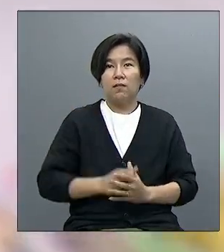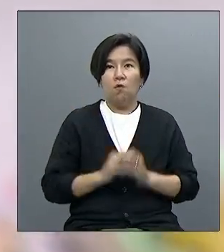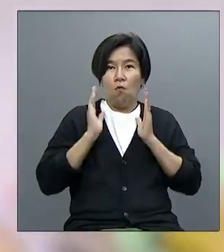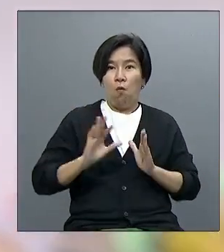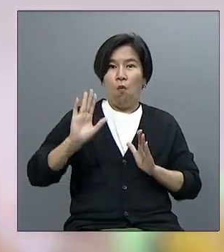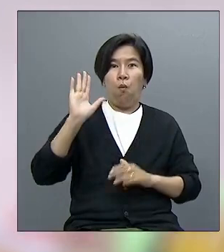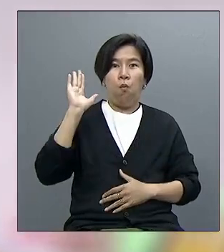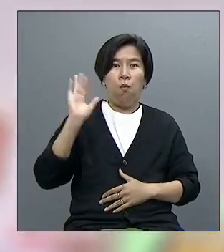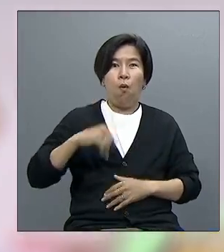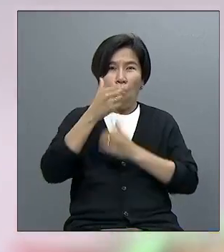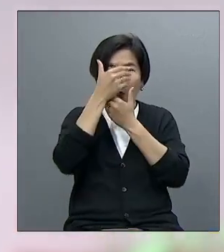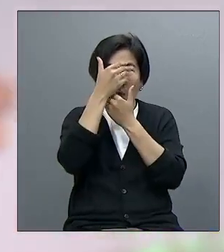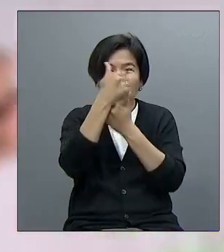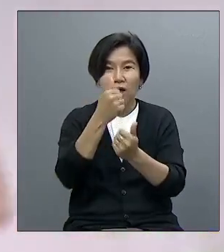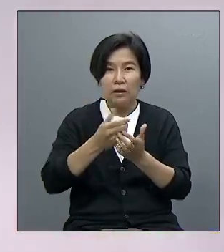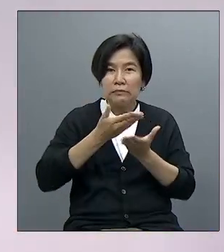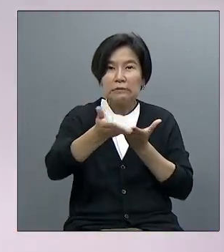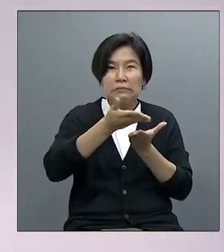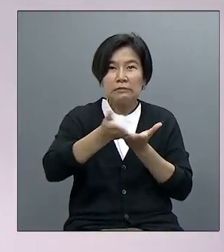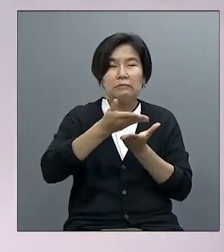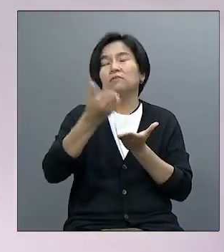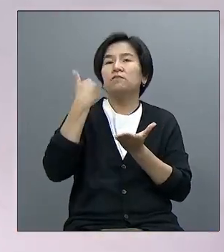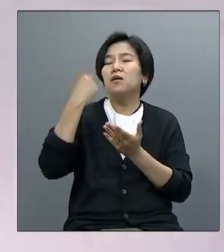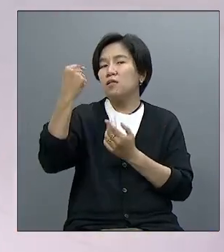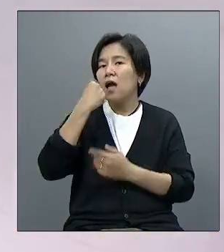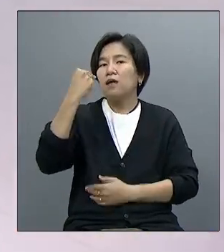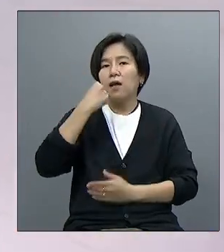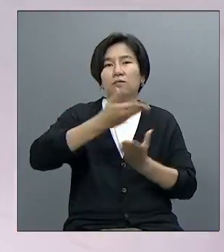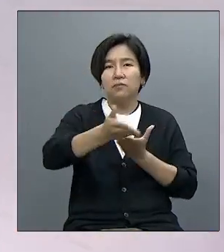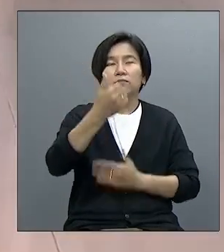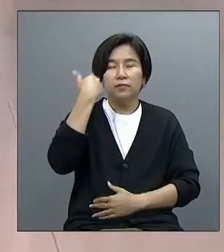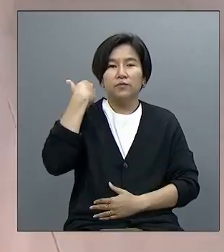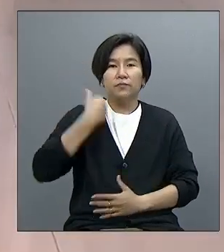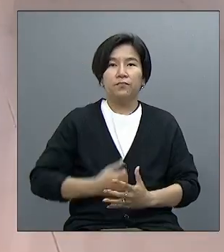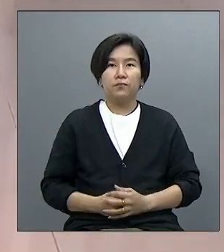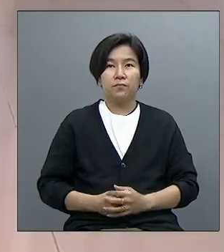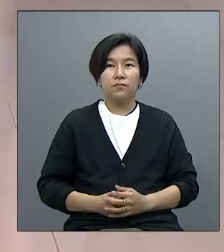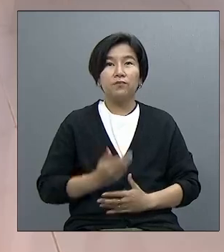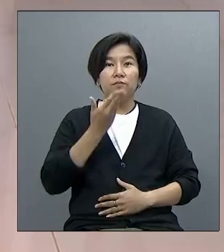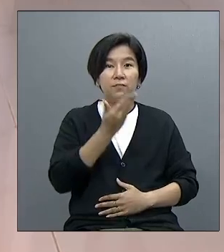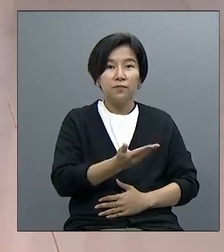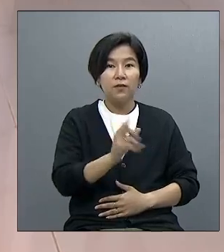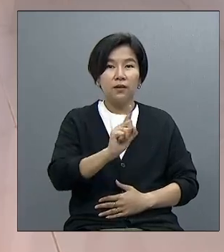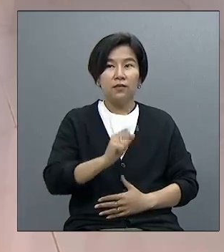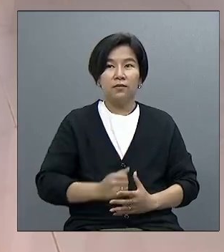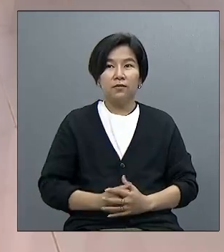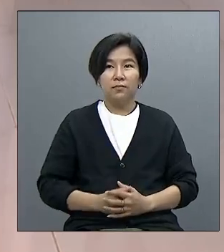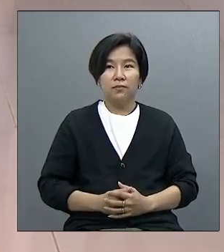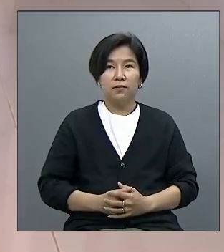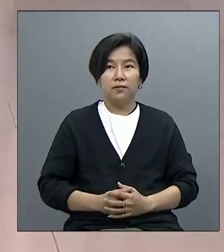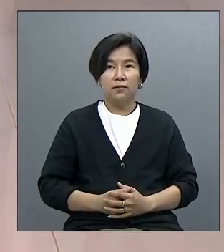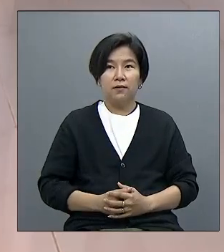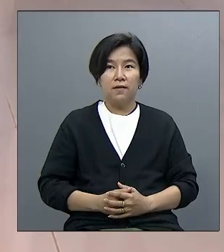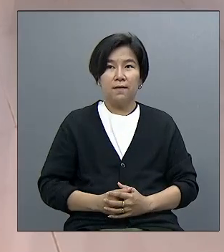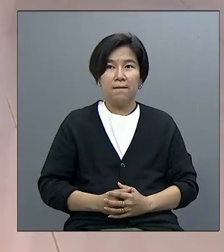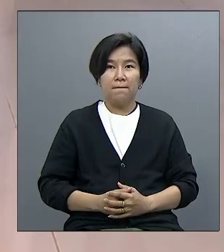โอ้โหดีมากๆมีลูกค้าสั่งซื้อเข้ามาอยู่เรื่อยๆเลยค่ะนอกจากนี้นะคะคุณปีชาจะยังได้ทำเขาเ